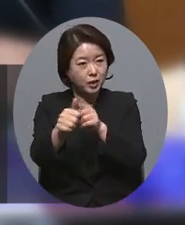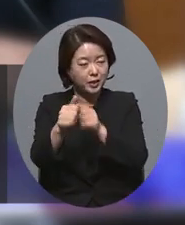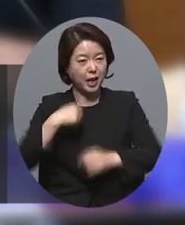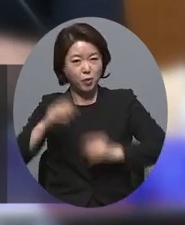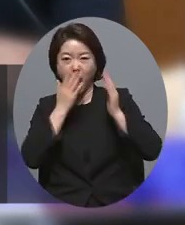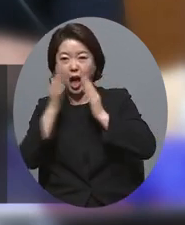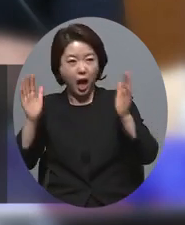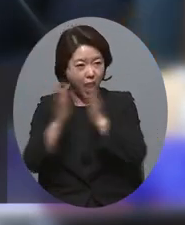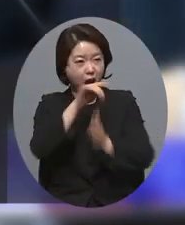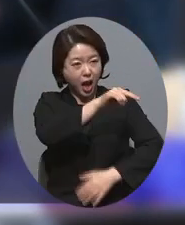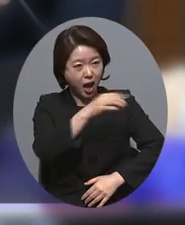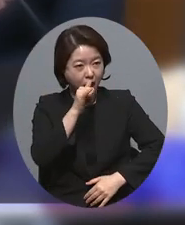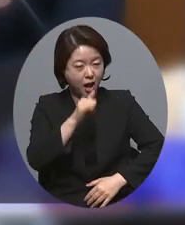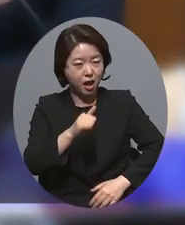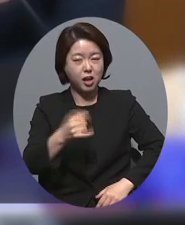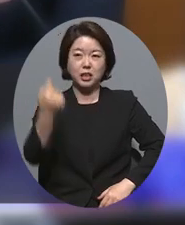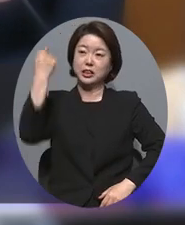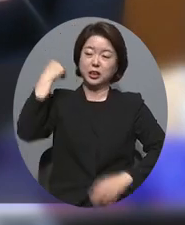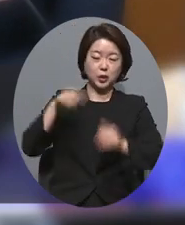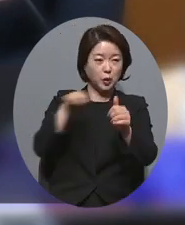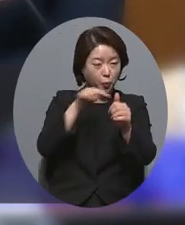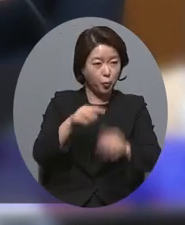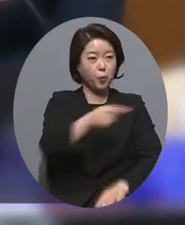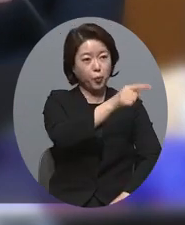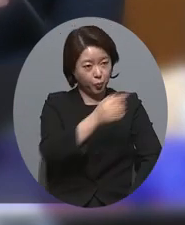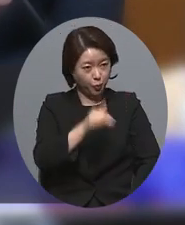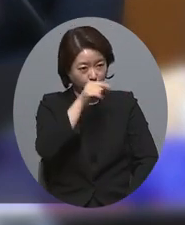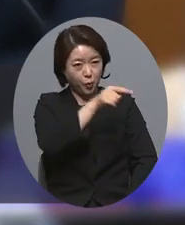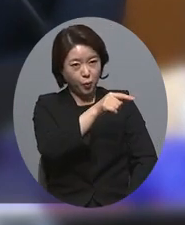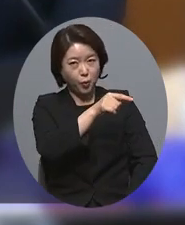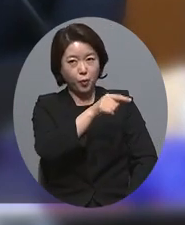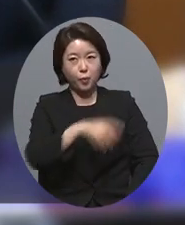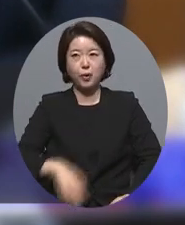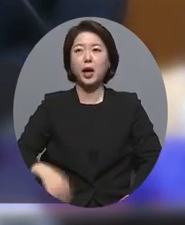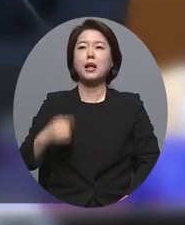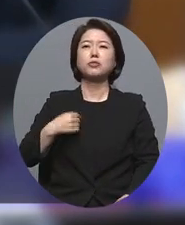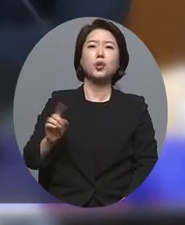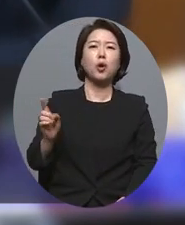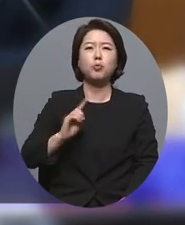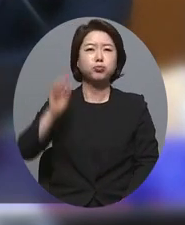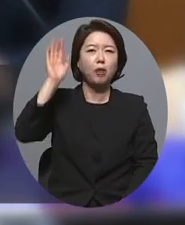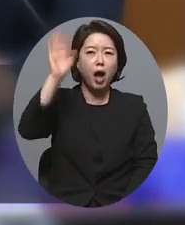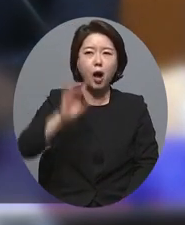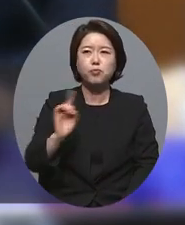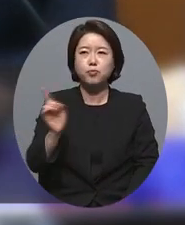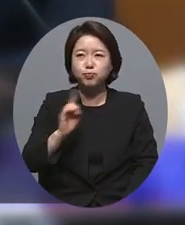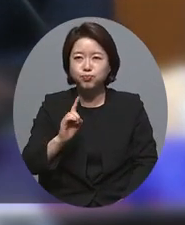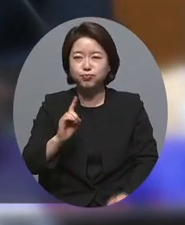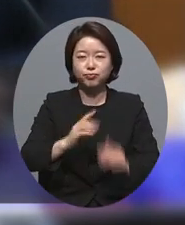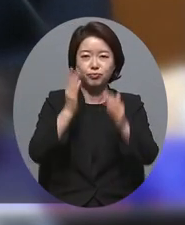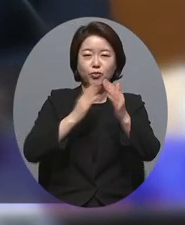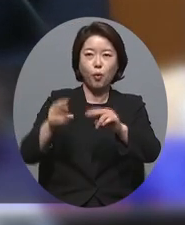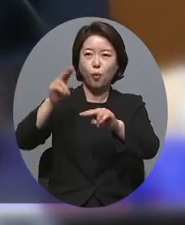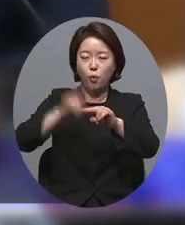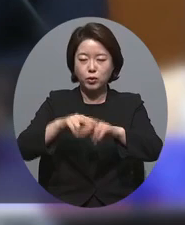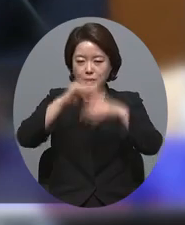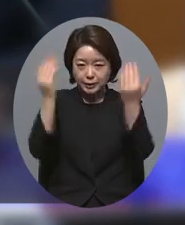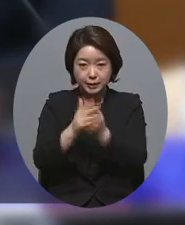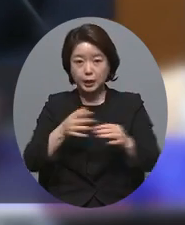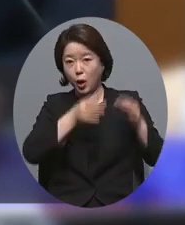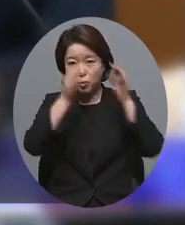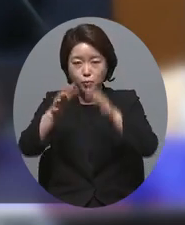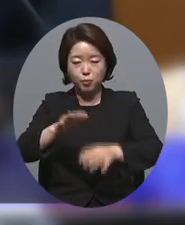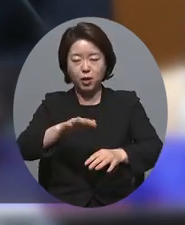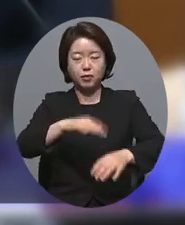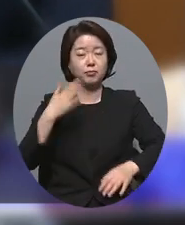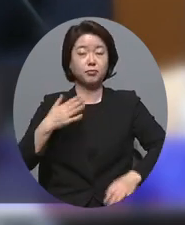배우가 김희경 의원이시니까 저는 법무부 장관 직 포함해가지고 제가 뭘 앞으로 어떤 주의 종직이라든가 뭘 다 걸겠습니다. 의원님 뭐